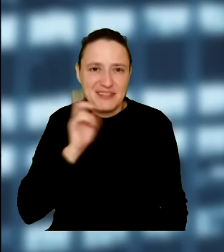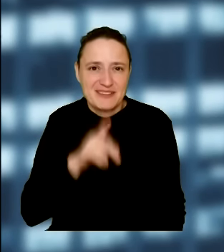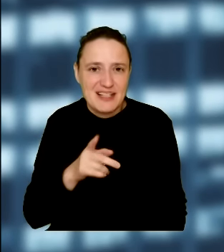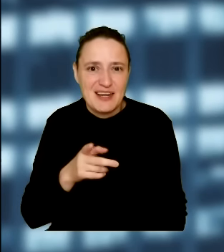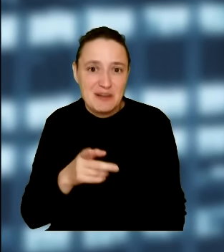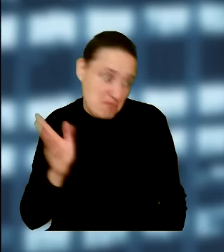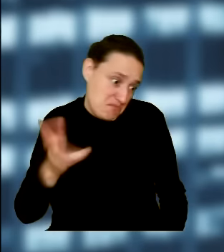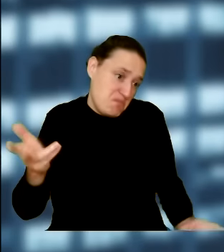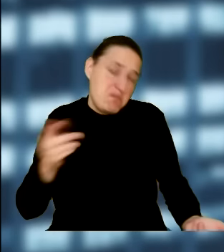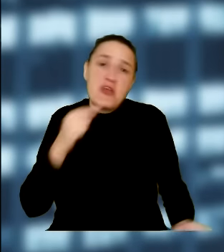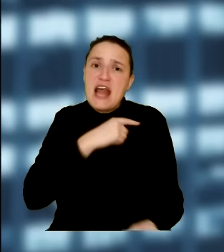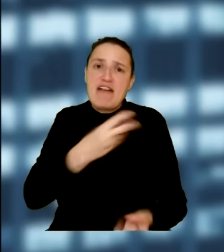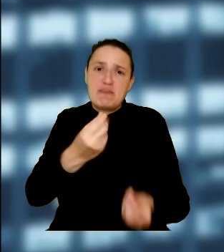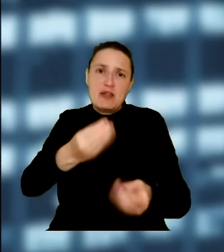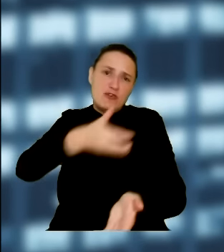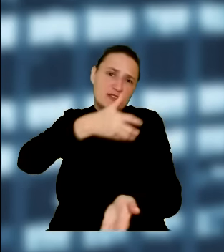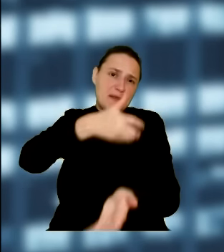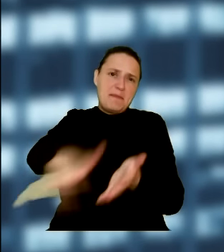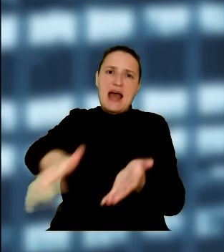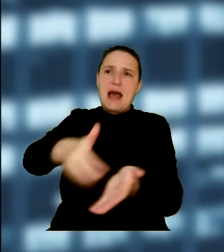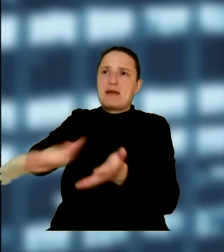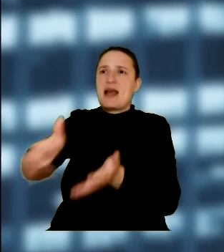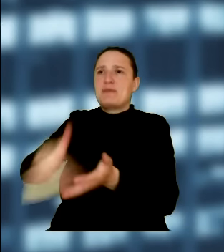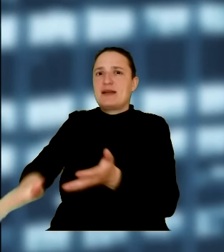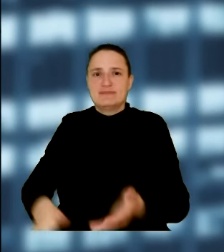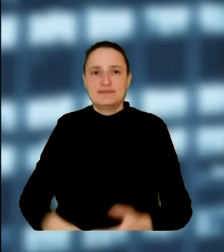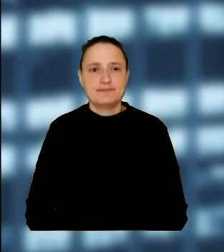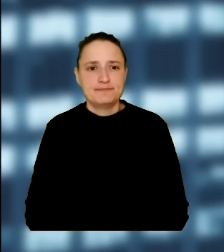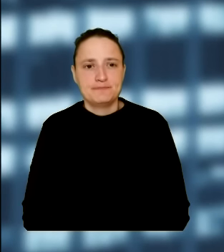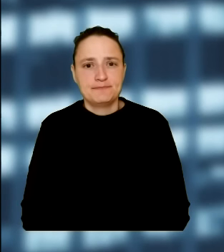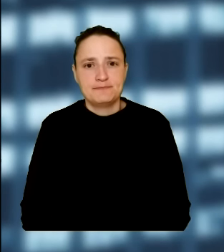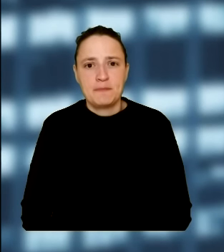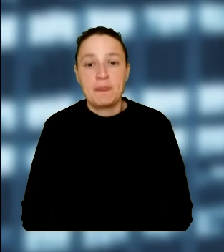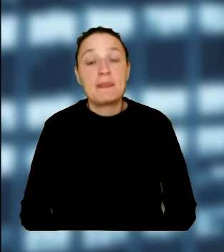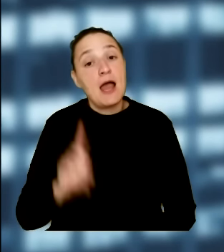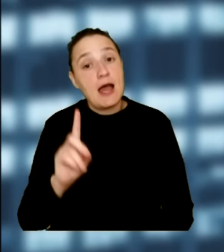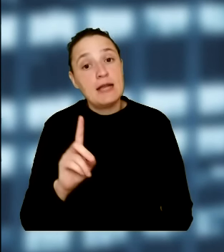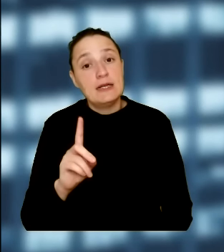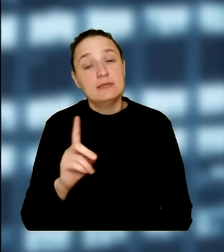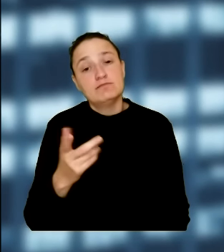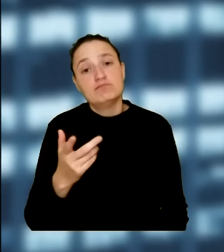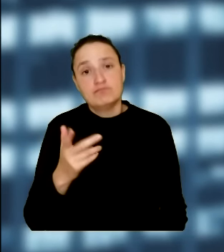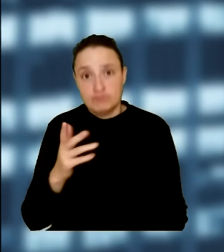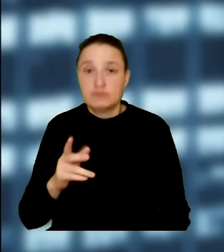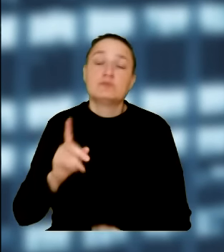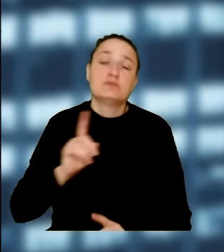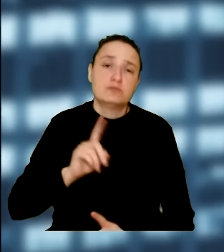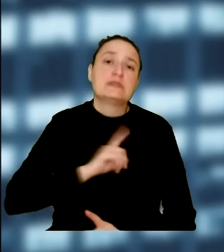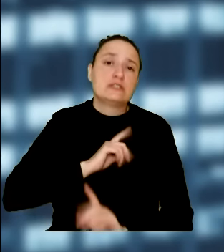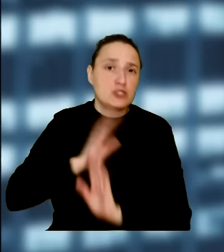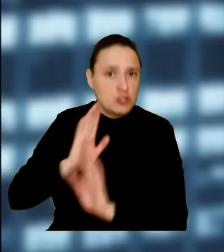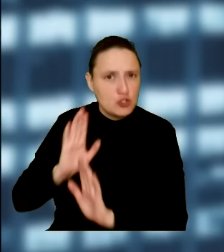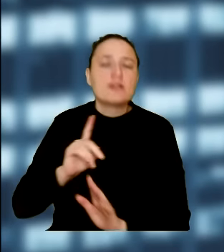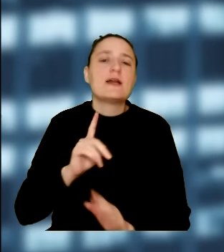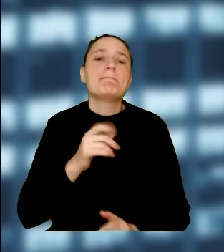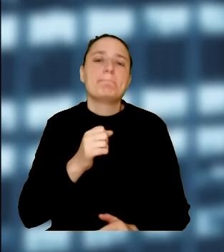rozmach. Trzy kropki. Ale ponieważ przysłowie mówi, że strzeżonego i tak dalej, to posłowie Zjednoczonej Prawicy,